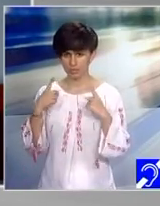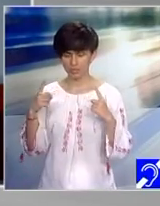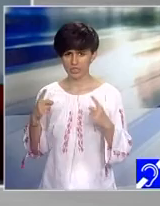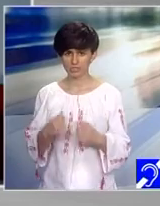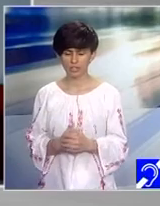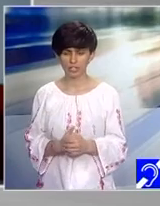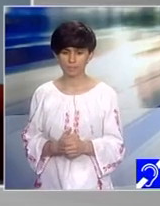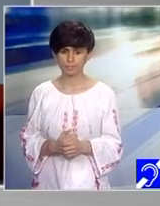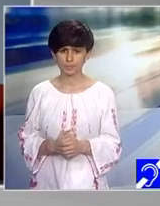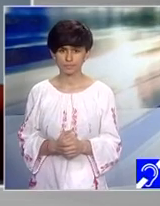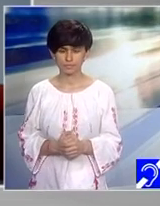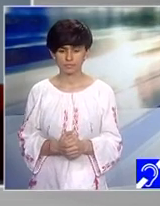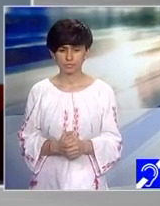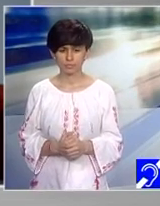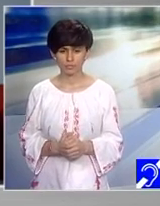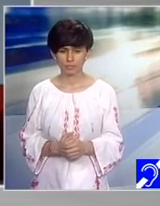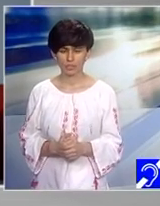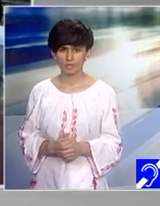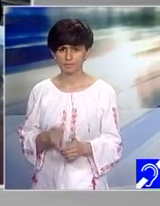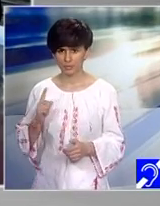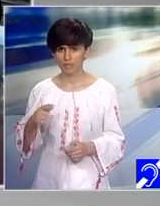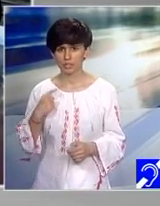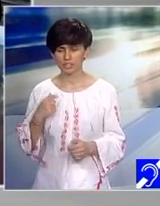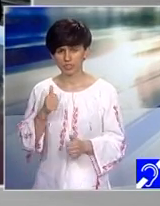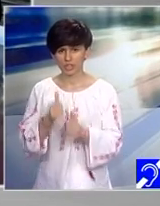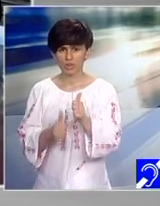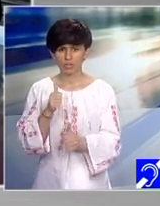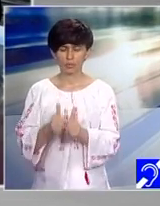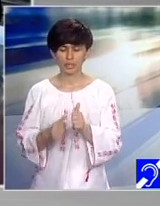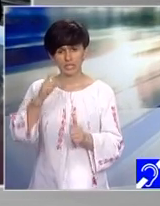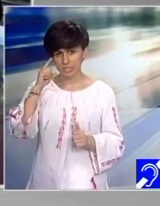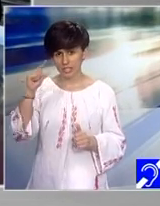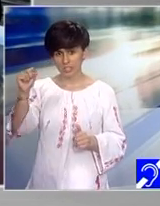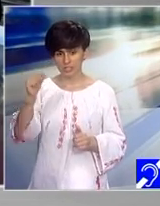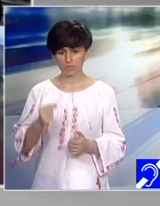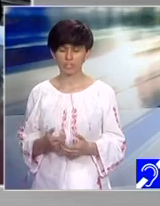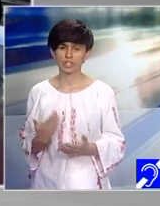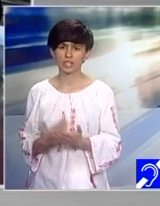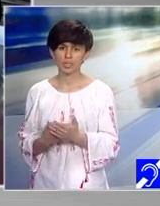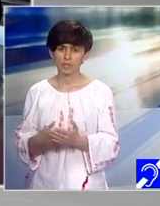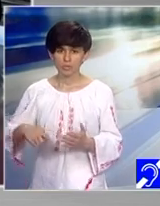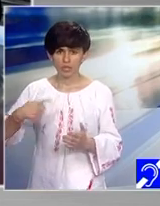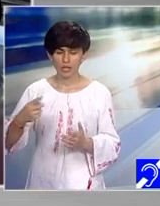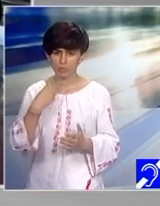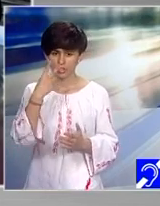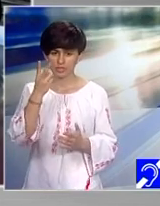vorbind, în rezultate, în a ajunge și a atinge niște rezultate care apoi să se vadă undeva.